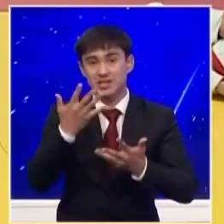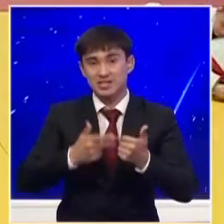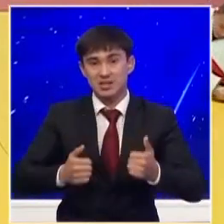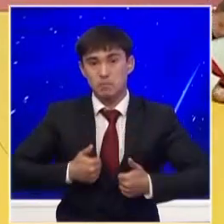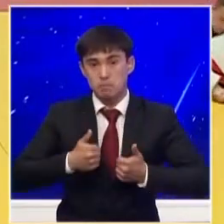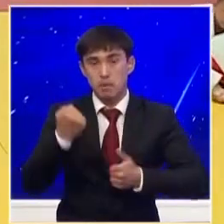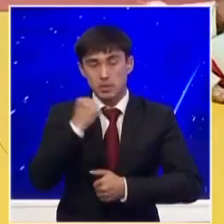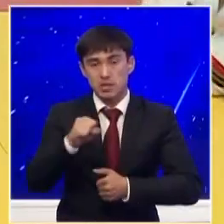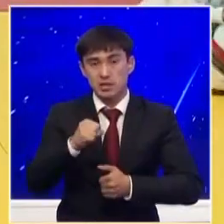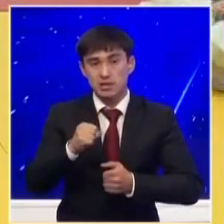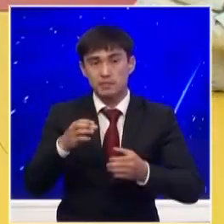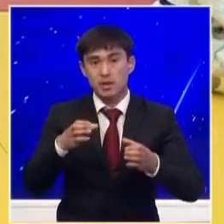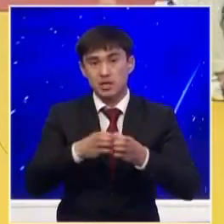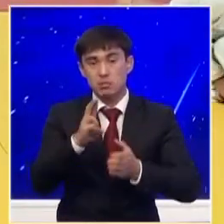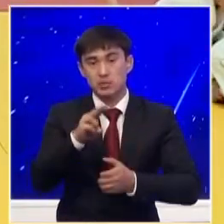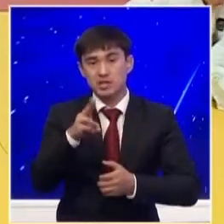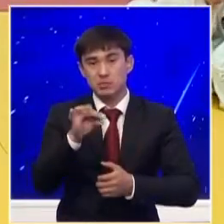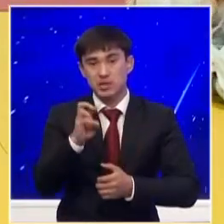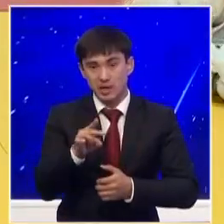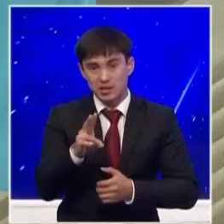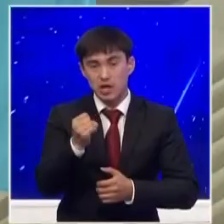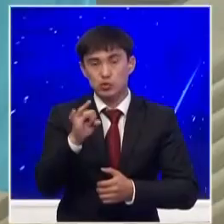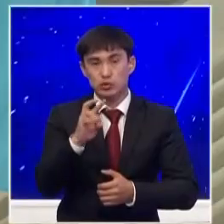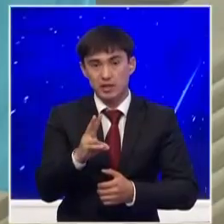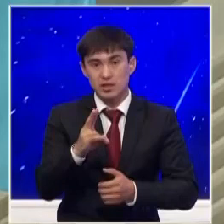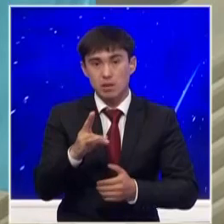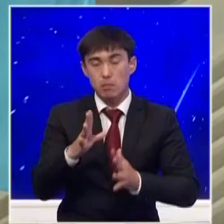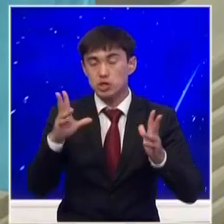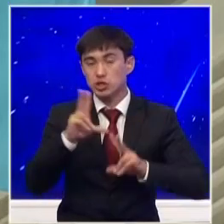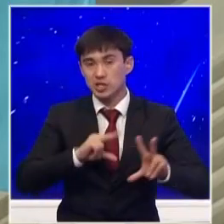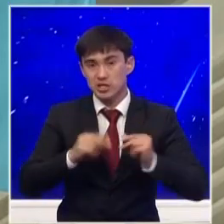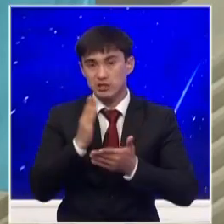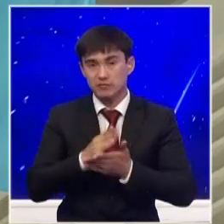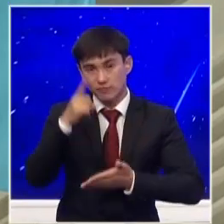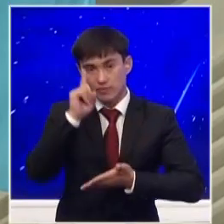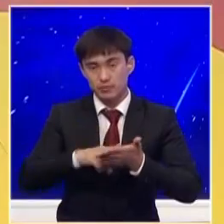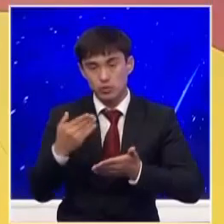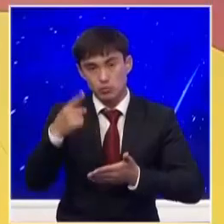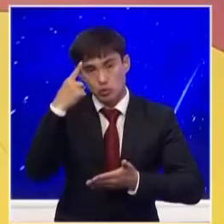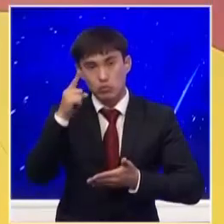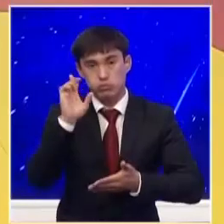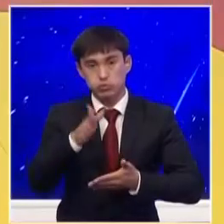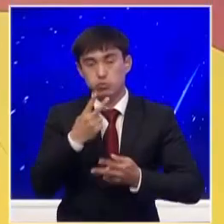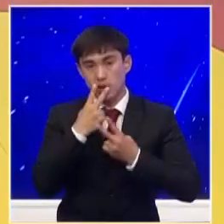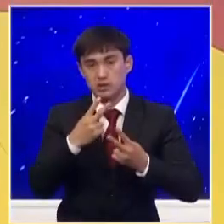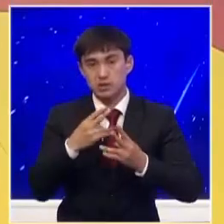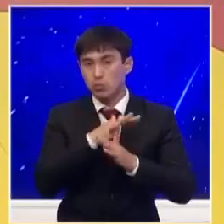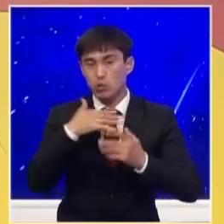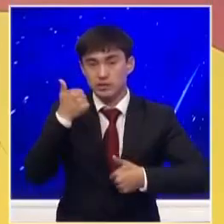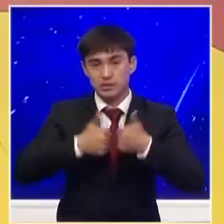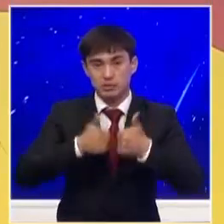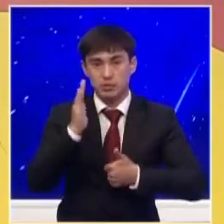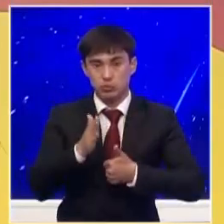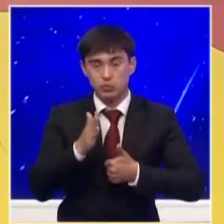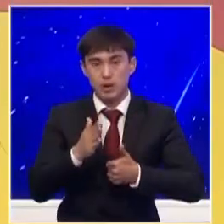потенциальных победителей. Борцы Кинчубай Дарын, Айсултан подают большие надежды. Думаю, ребята еще покажут себя на многих чемпионатах.